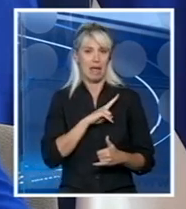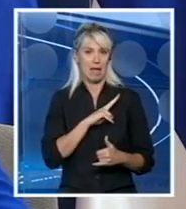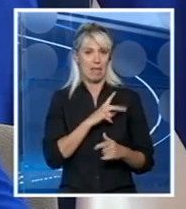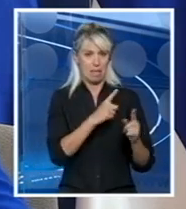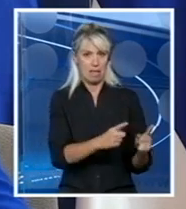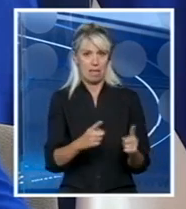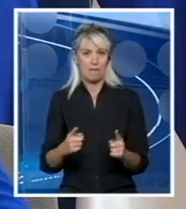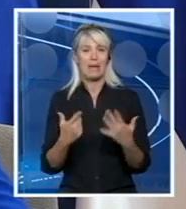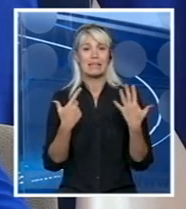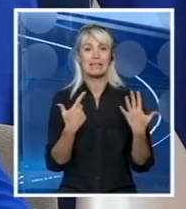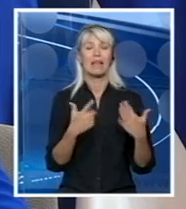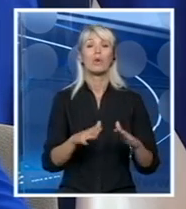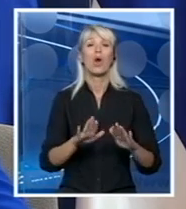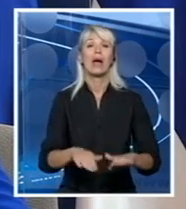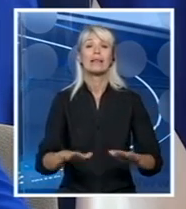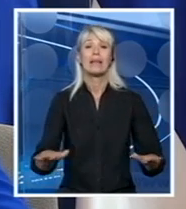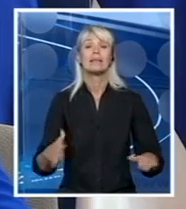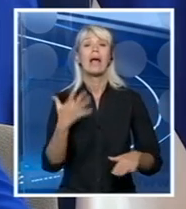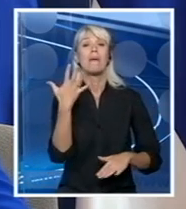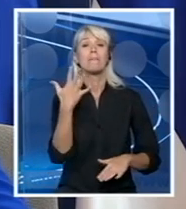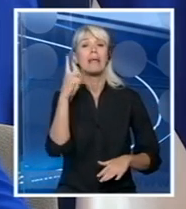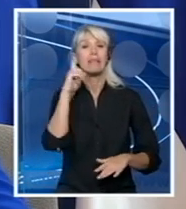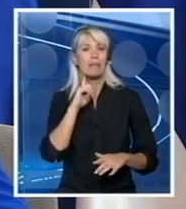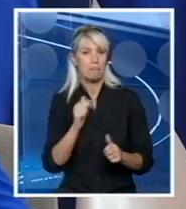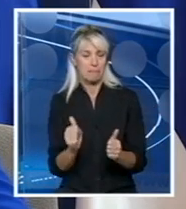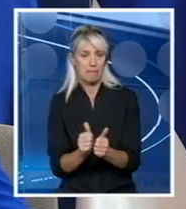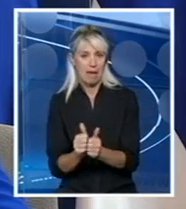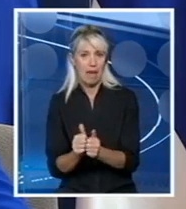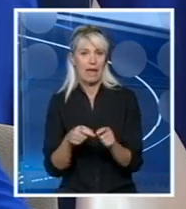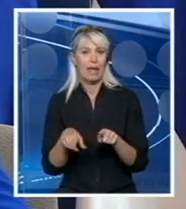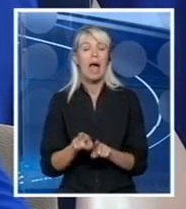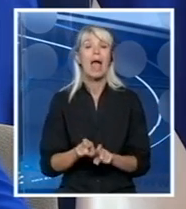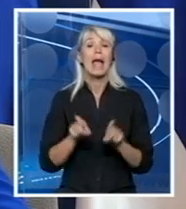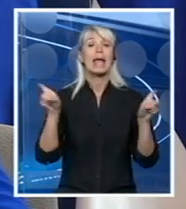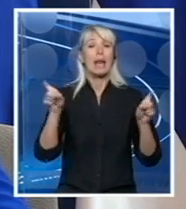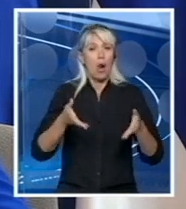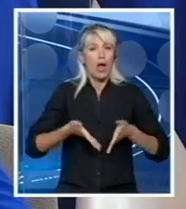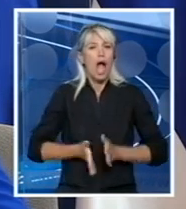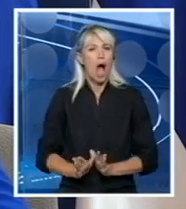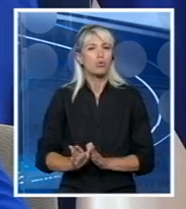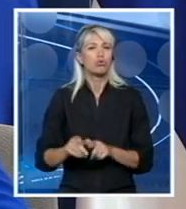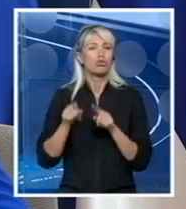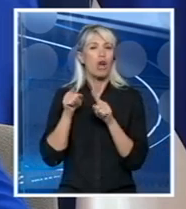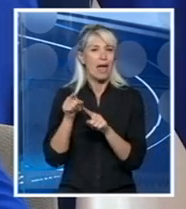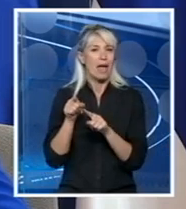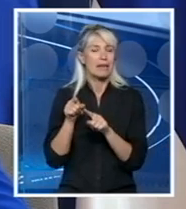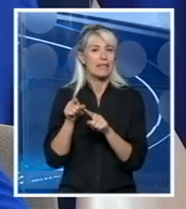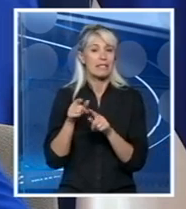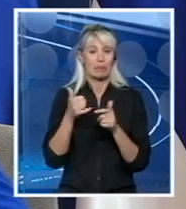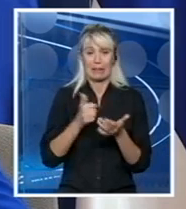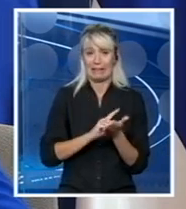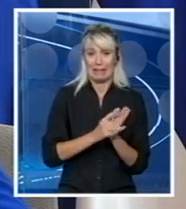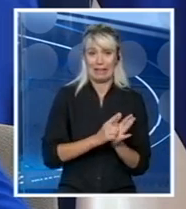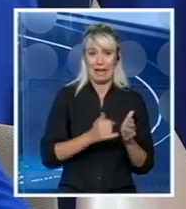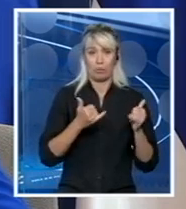je 7 dece i 5 majki, a na ginekologiji i akušerstvu se trenutno